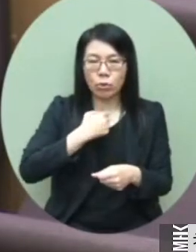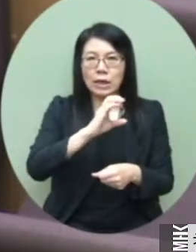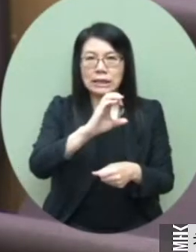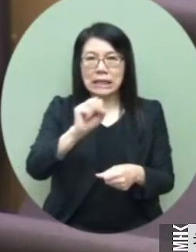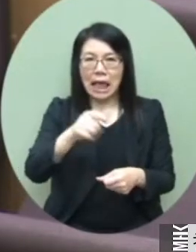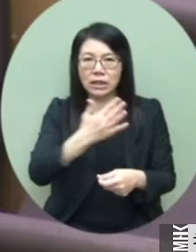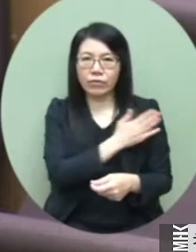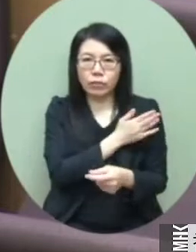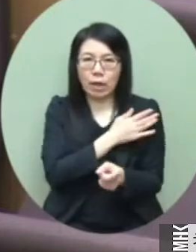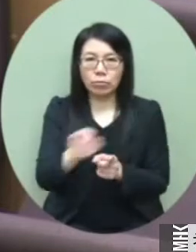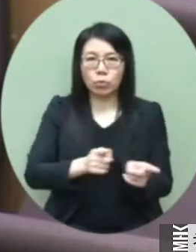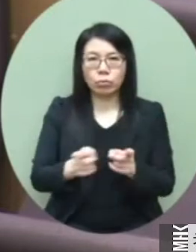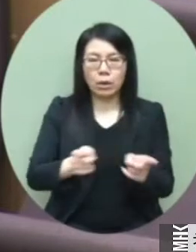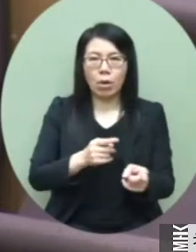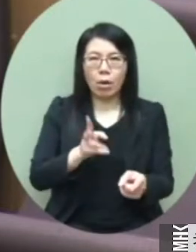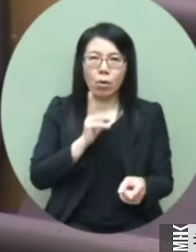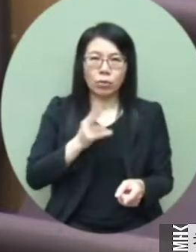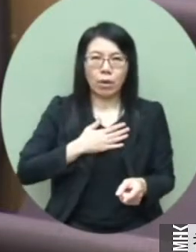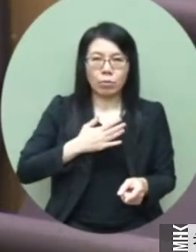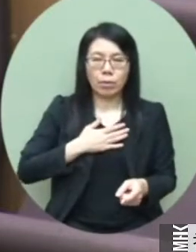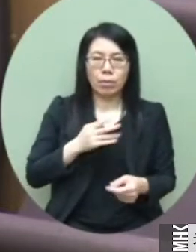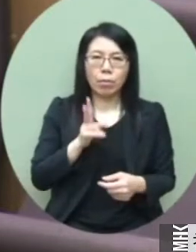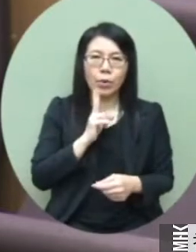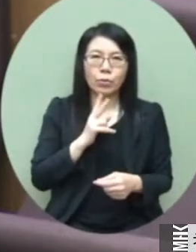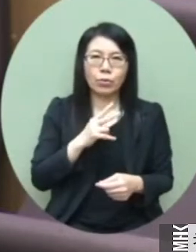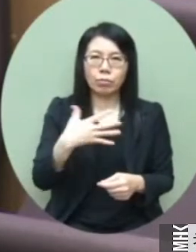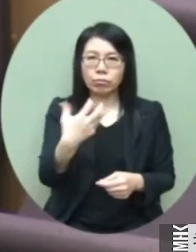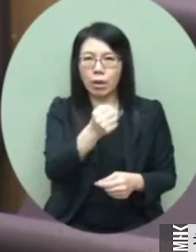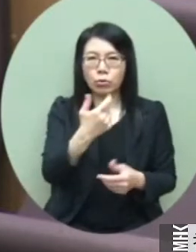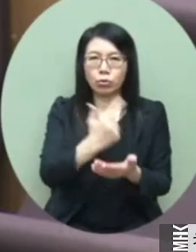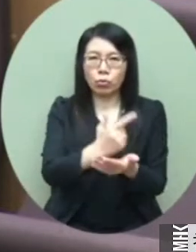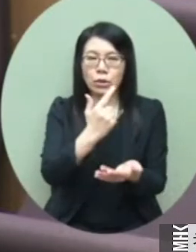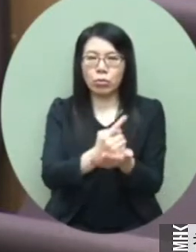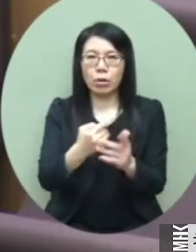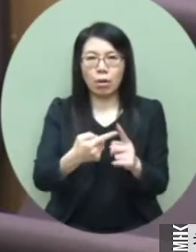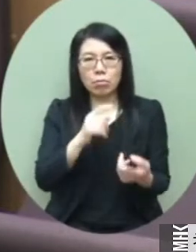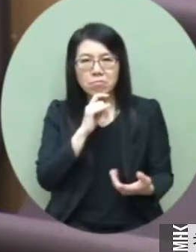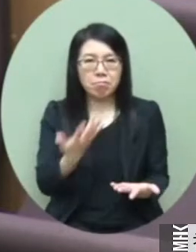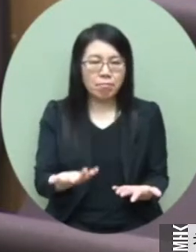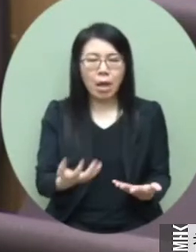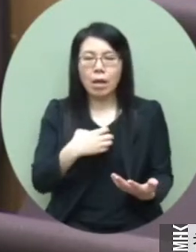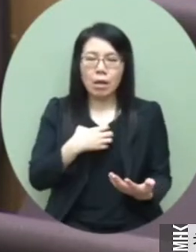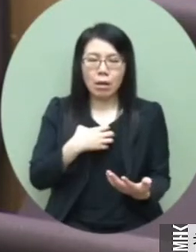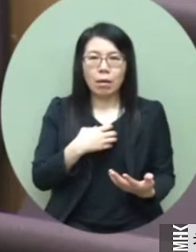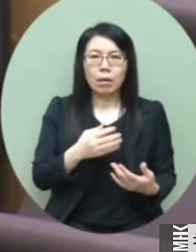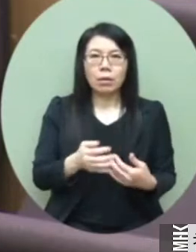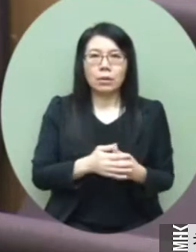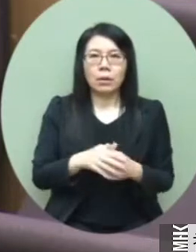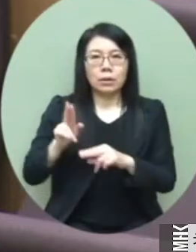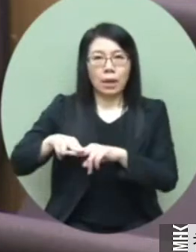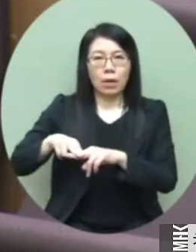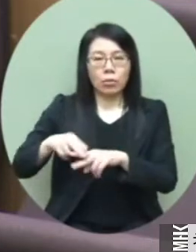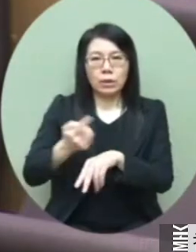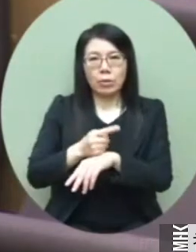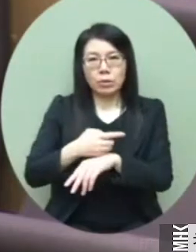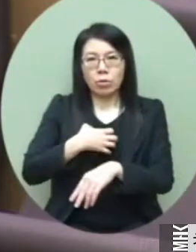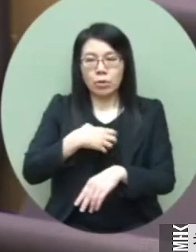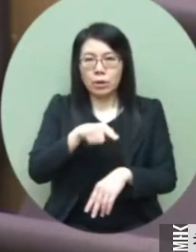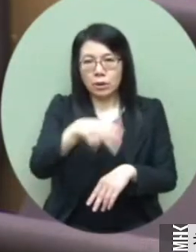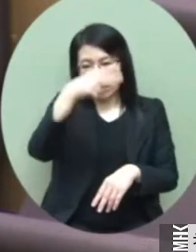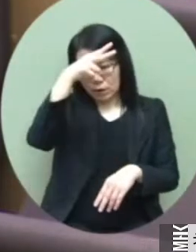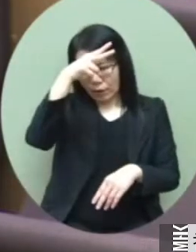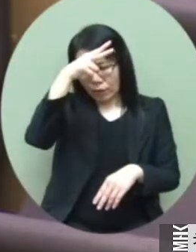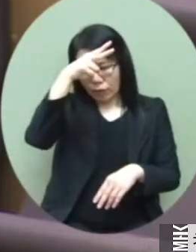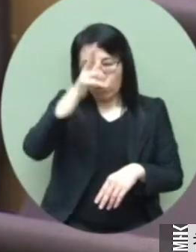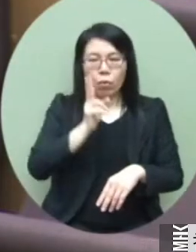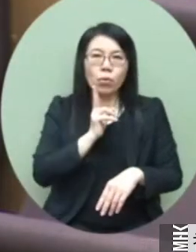籌啦？會唔會擔心好似冇咗個主帥咁樣啦？同埋即係咪都覺得可能中央暫時喺現屆政府覺得